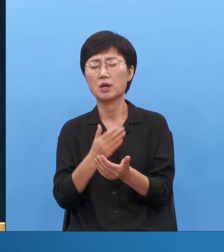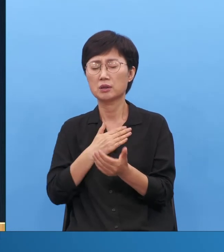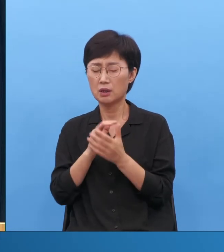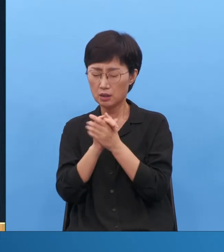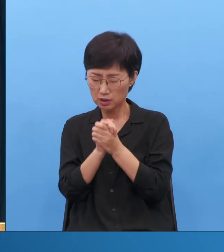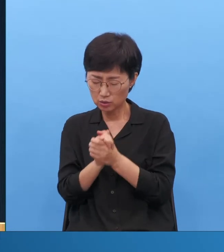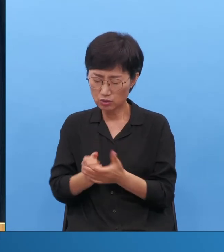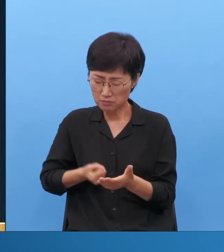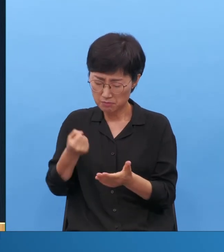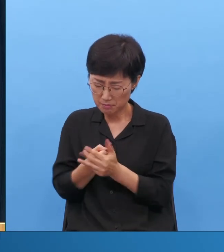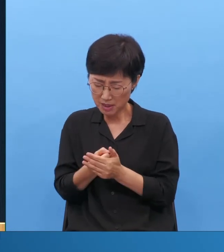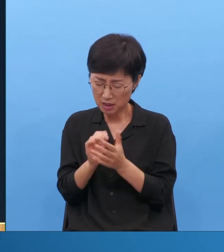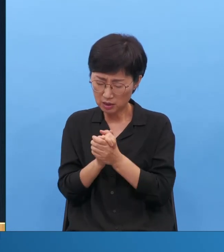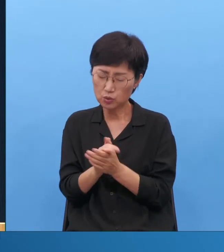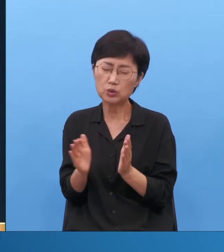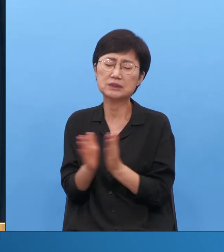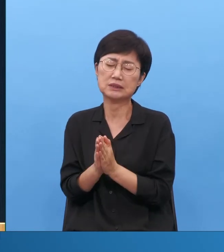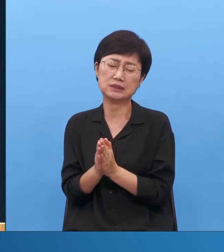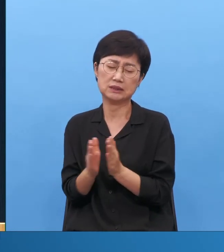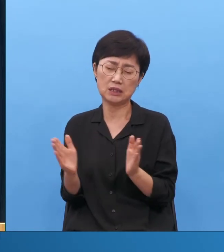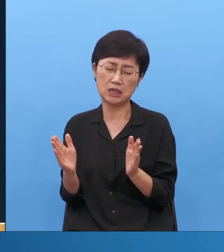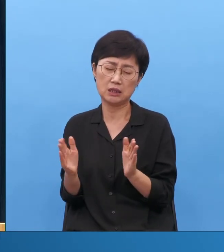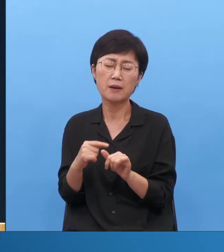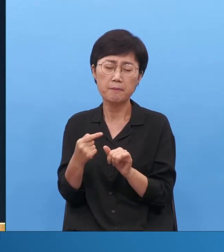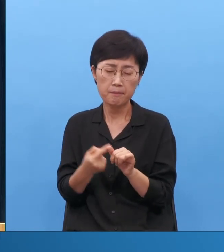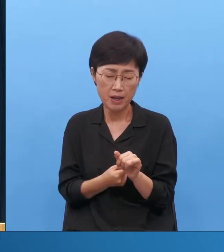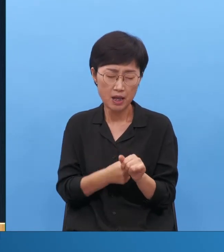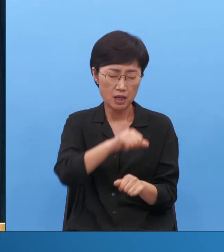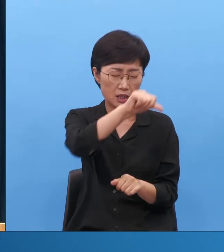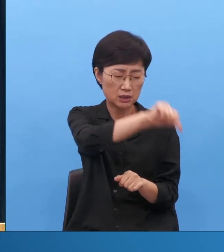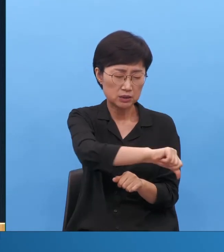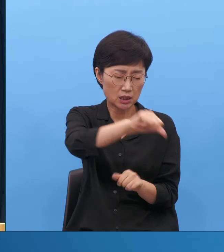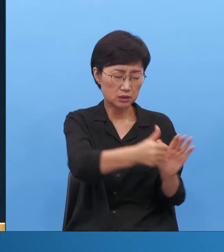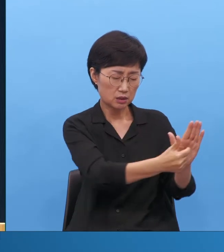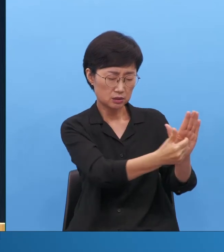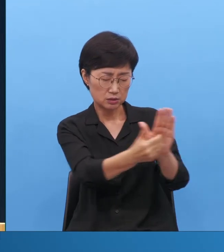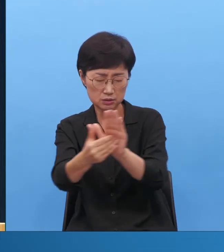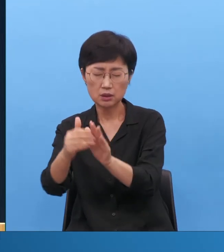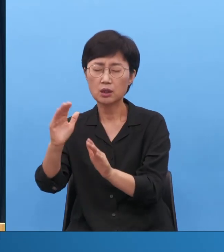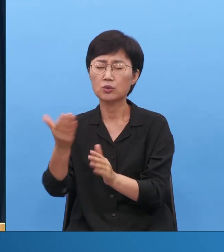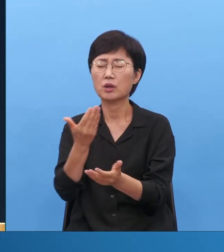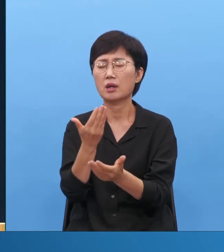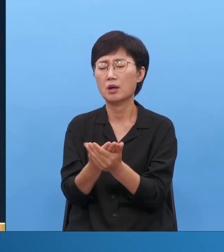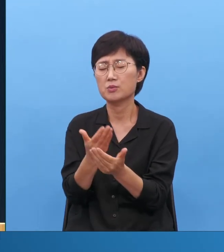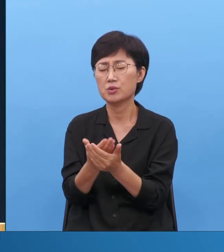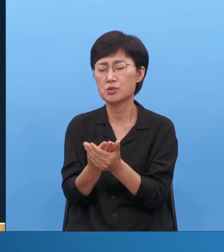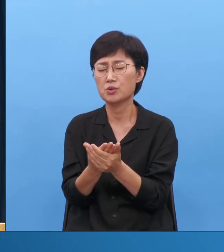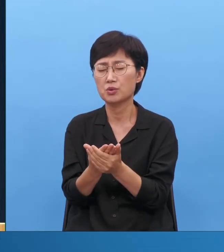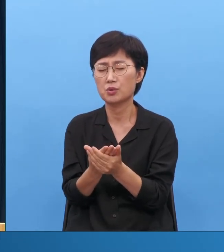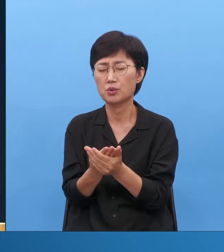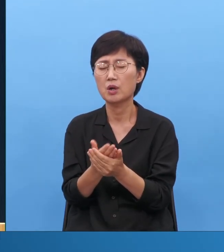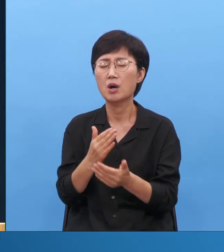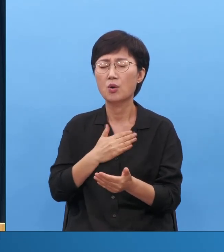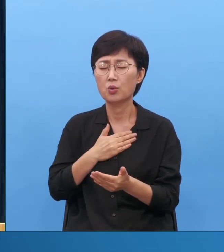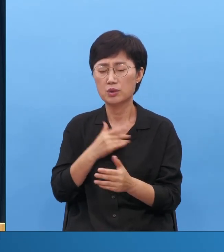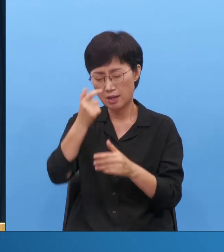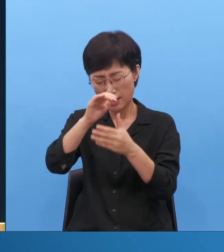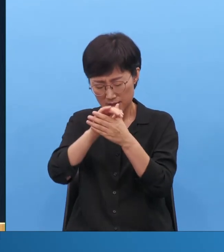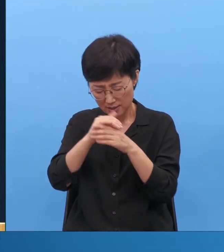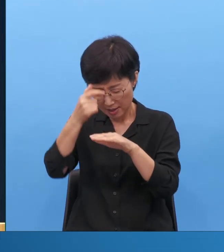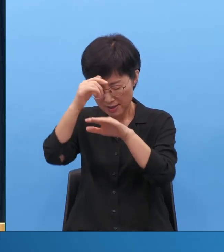기도가 재앙을 막는 기도가 되게 하옵소서. May our small prayers serve to block all disasters. 오늘 우리의 예배와